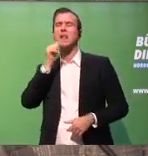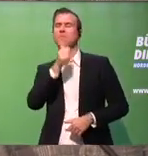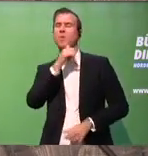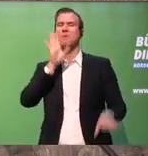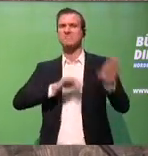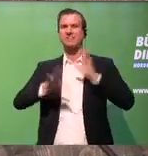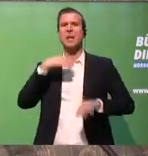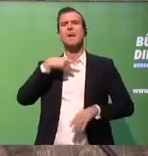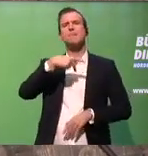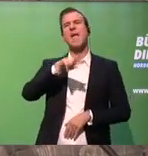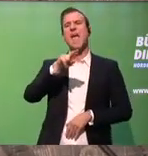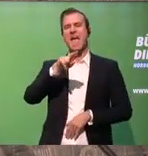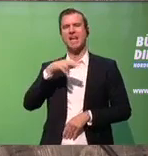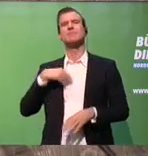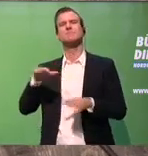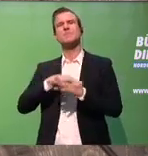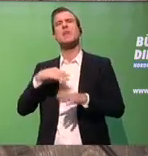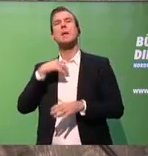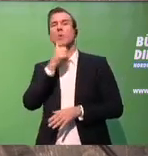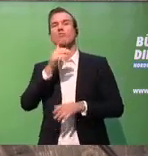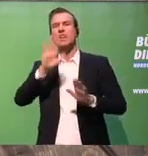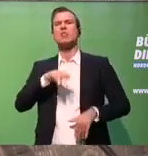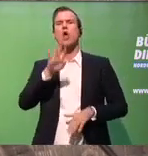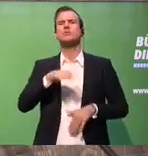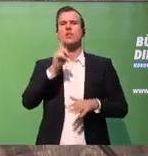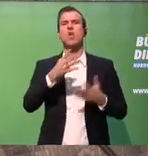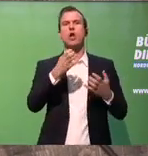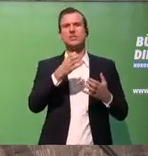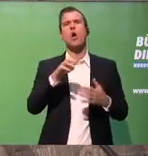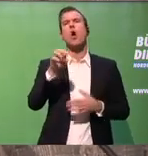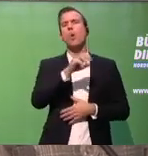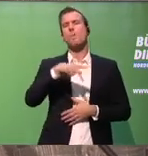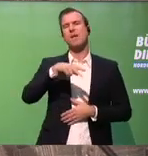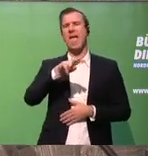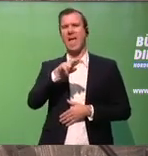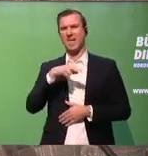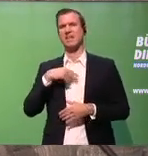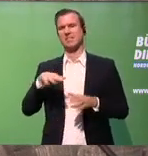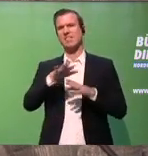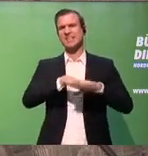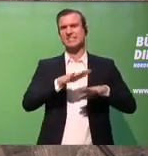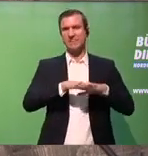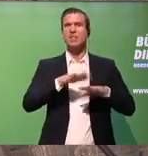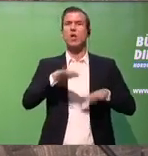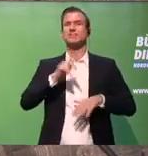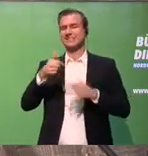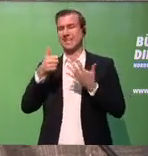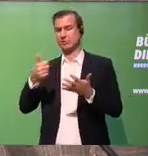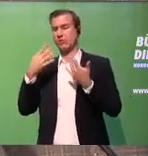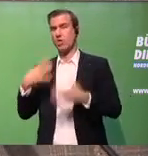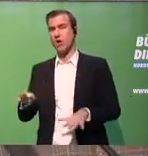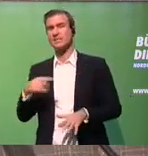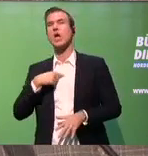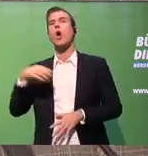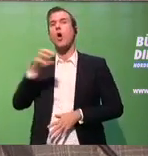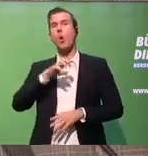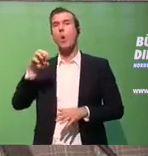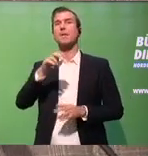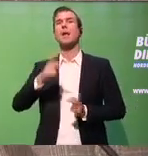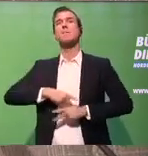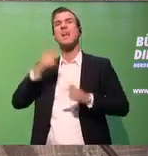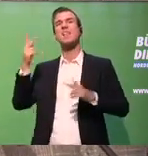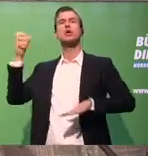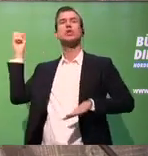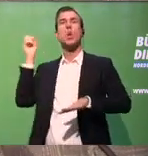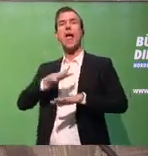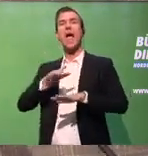Berufserfahrung. Ich bin PR-Frau. Mein Berufsstart war 1990 im Euro-PR-Netzwerk. Ab 1996 habe ich dafür gesorgt, dass Europas bekannteste